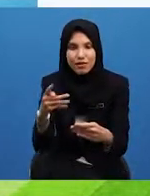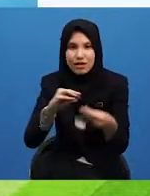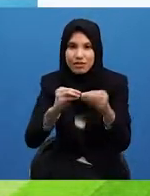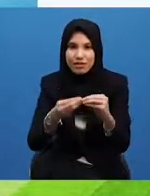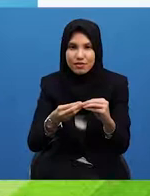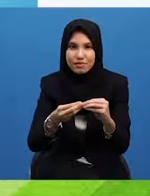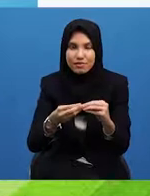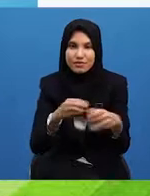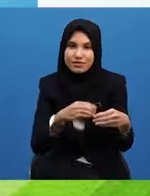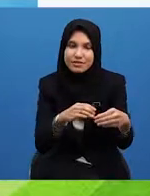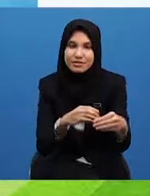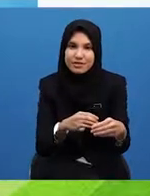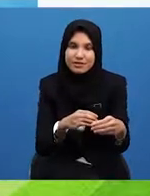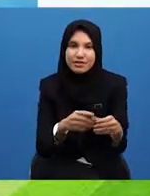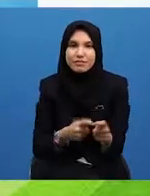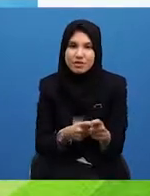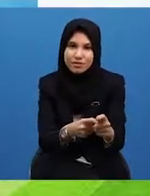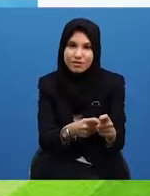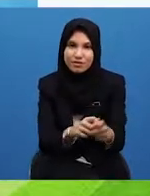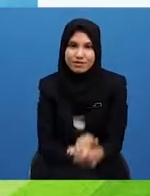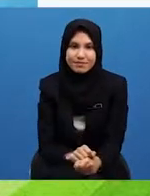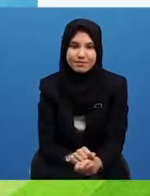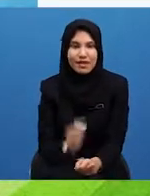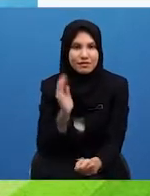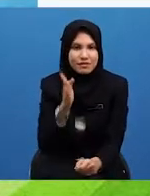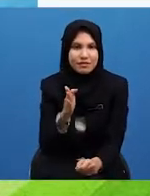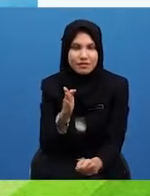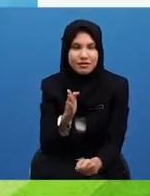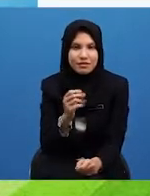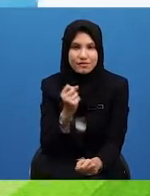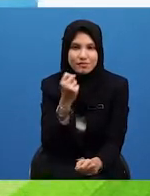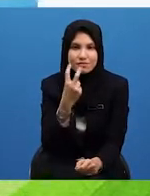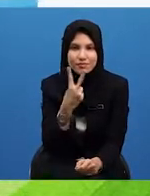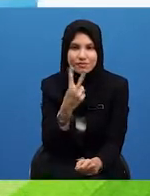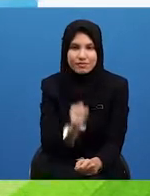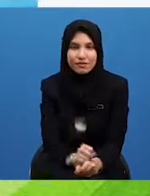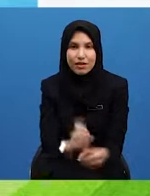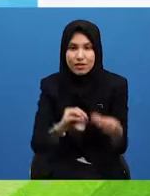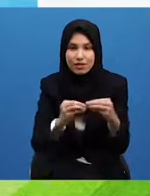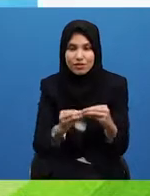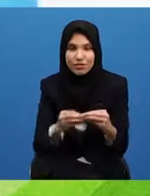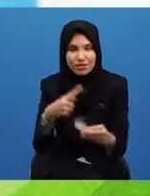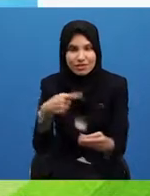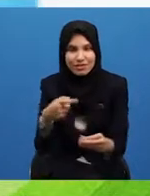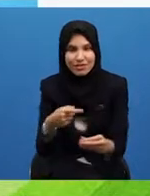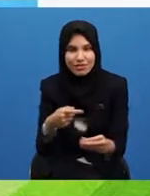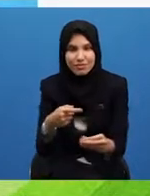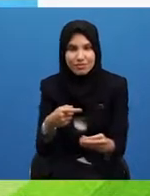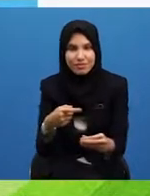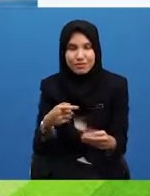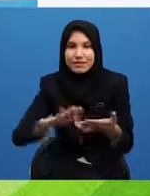nombor secara berturutan dan terus menampilkan monobo tersebut diketahui